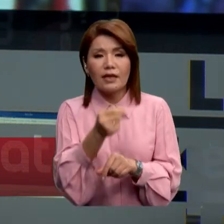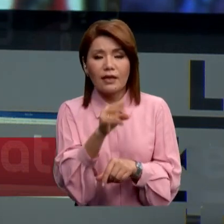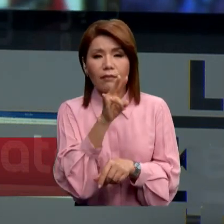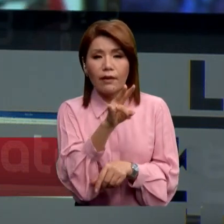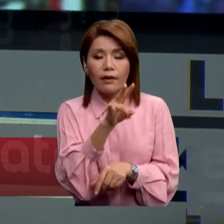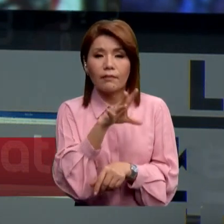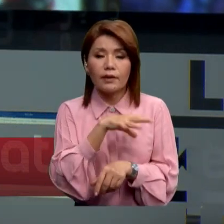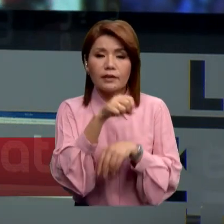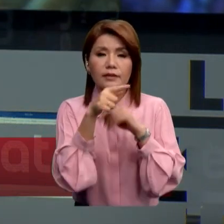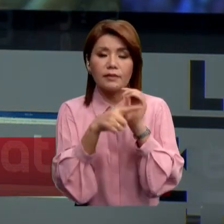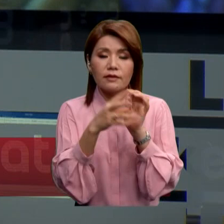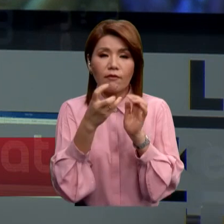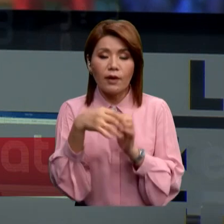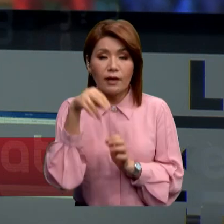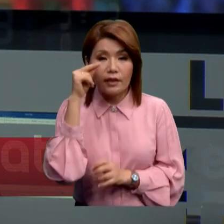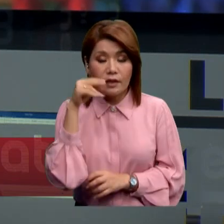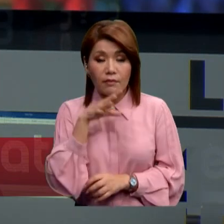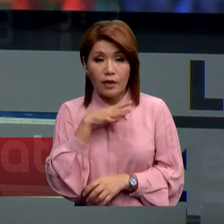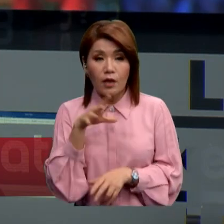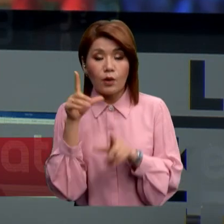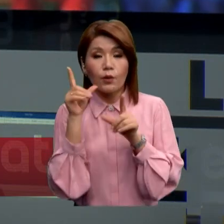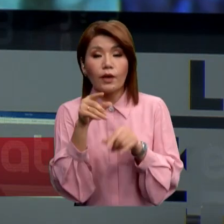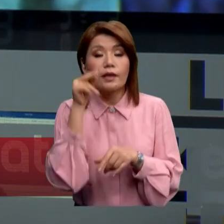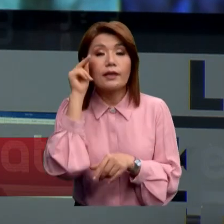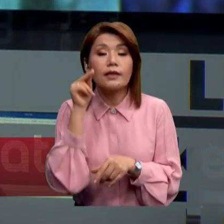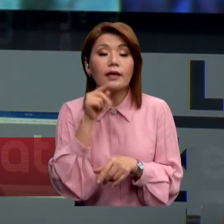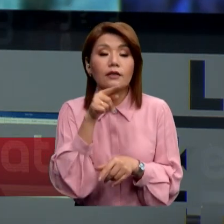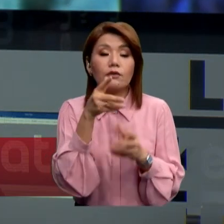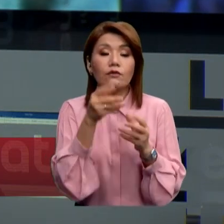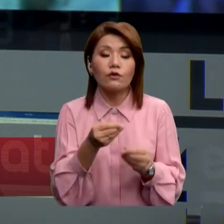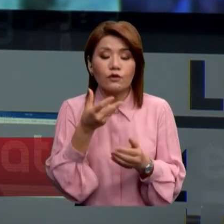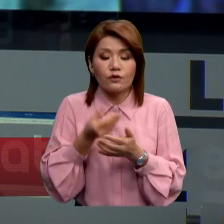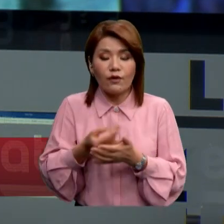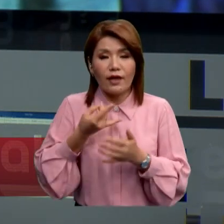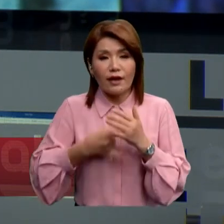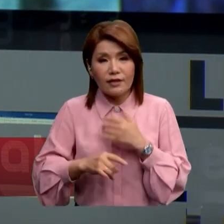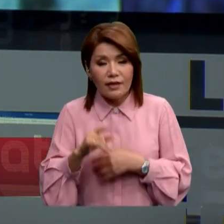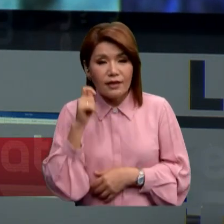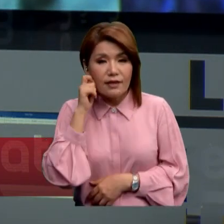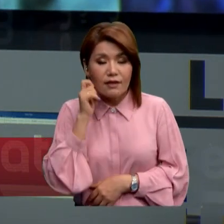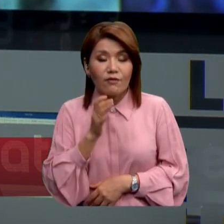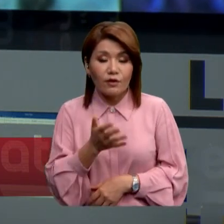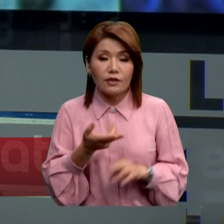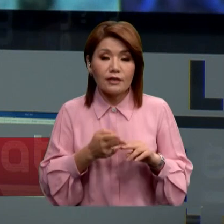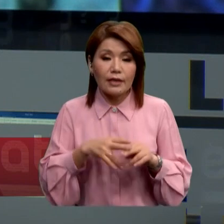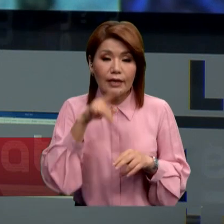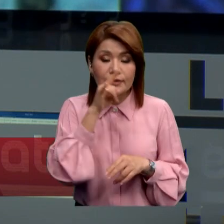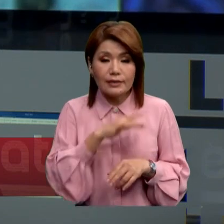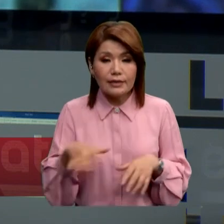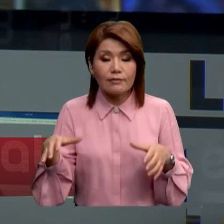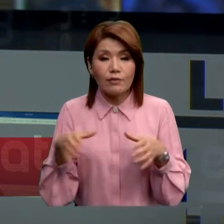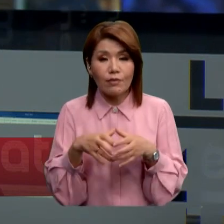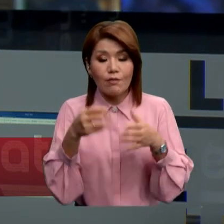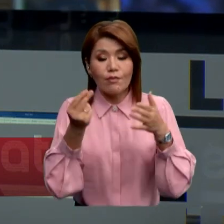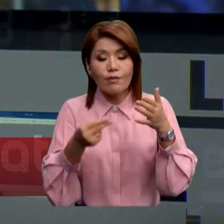она 17 мая. Глава государства отправился в Китай как раз в день своего рождения. И как подарок в эти дни казахстанская делегация